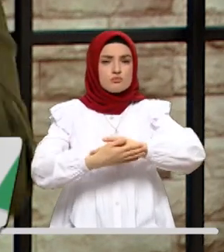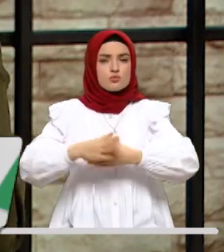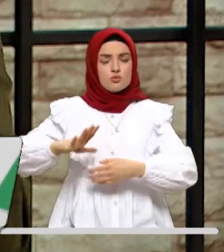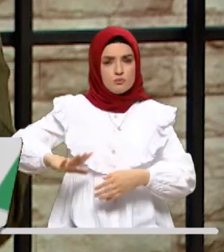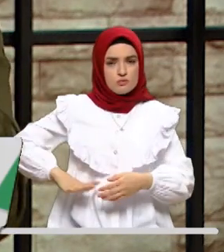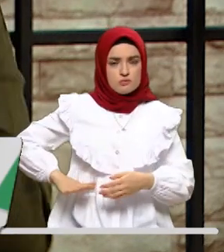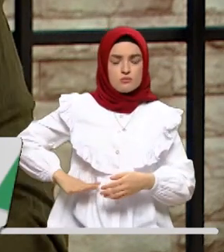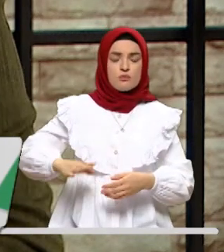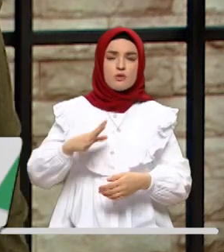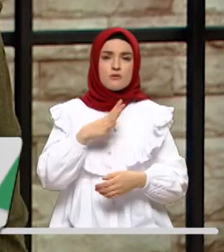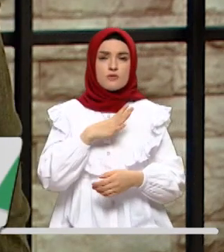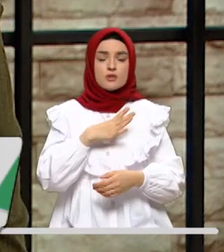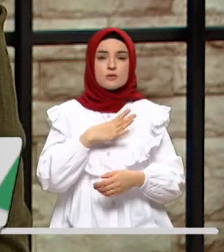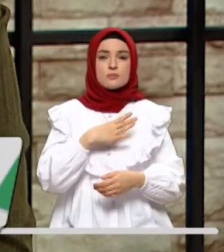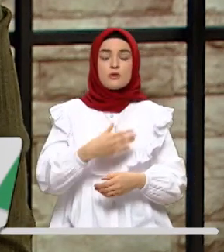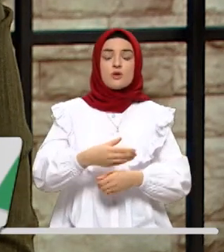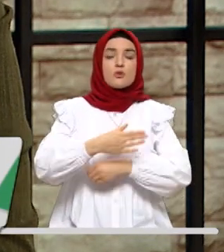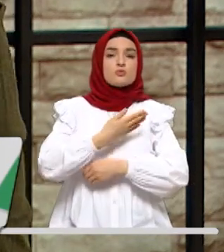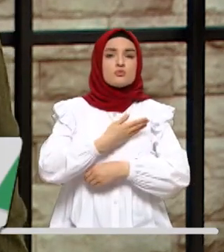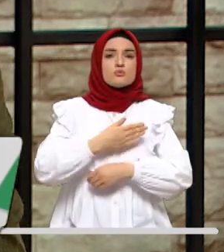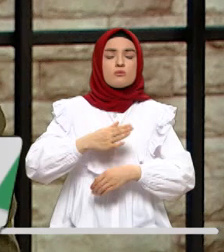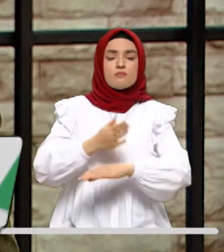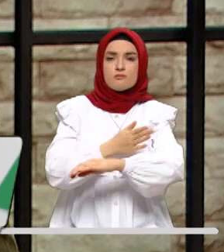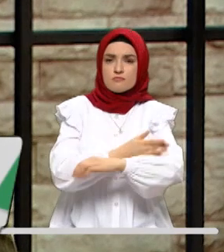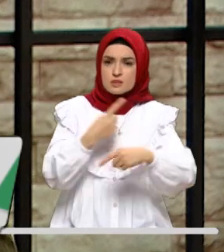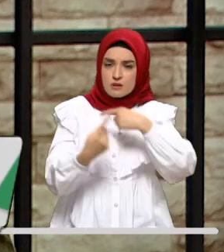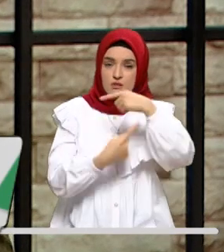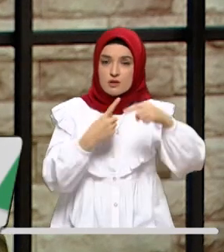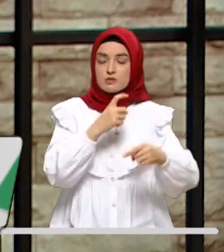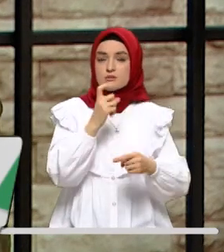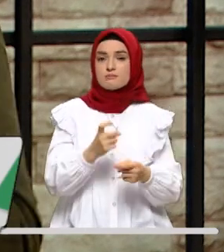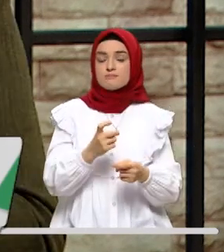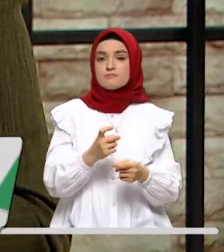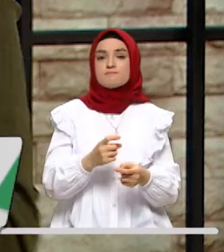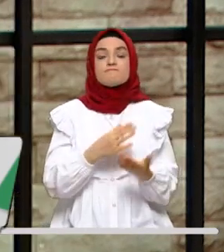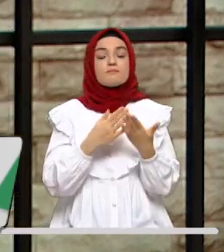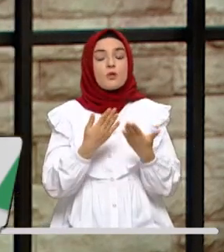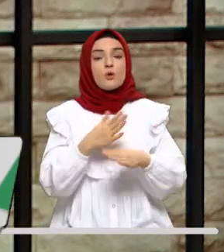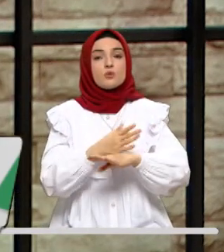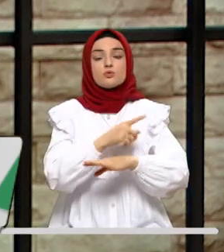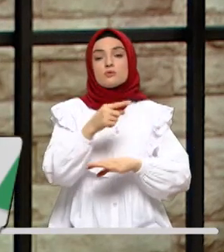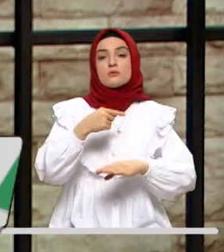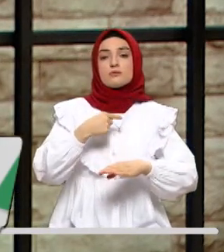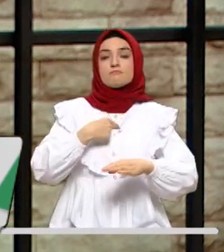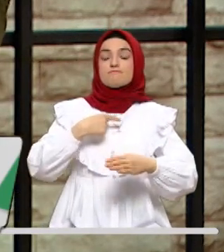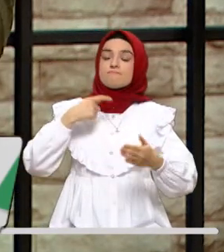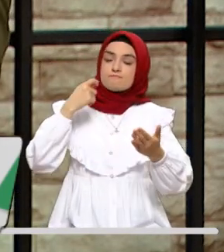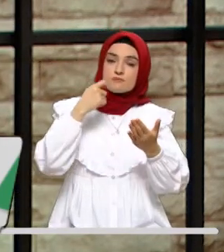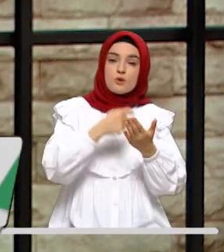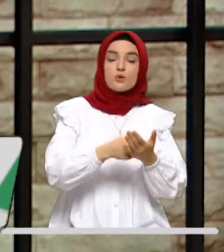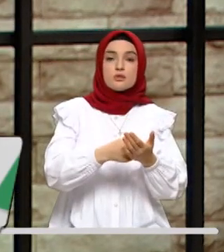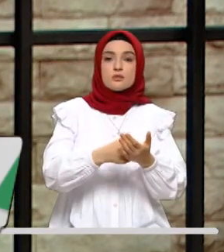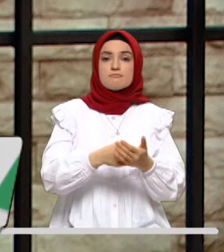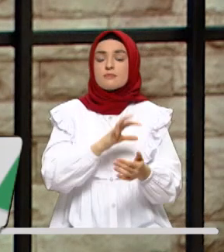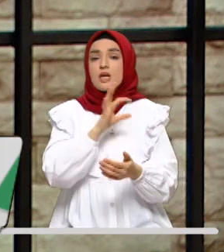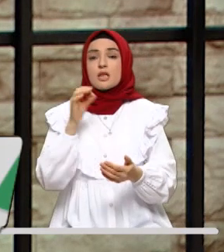ana kucağında çocuğuyla birlikte vatan aradı mı Türkiye'de 100 yıldır? Çünkü biz bedel ödedik. Ve hiçbir zaman